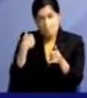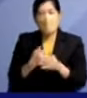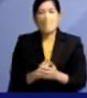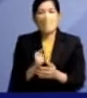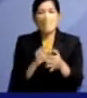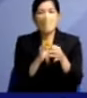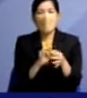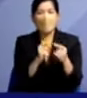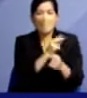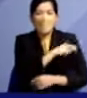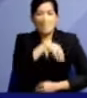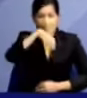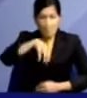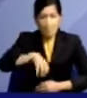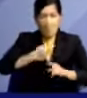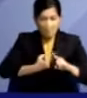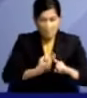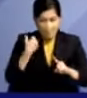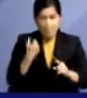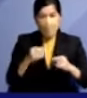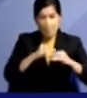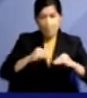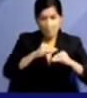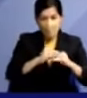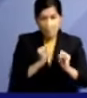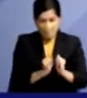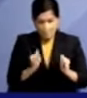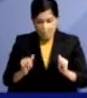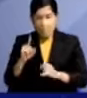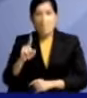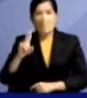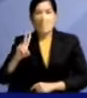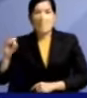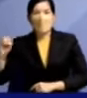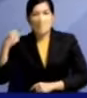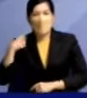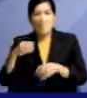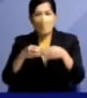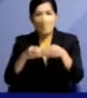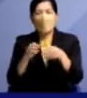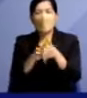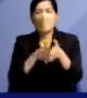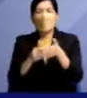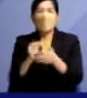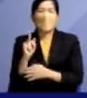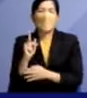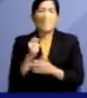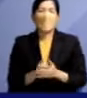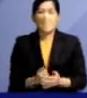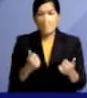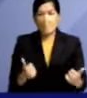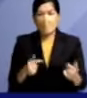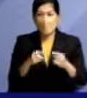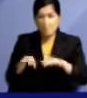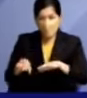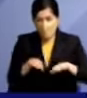ในส่วนของโรงพยาบาลสนามเพิ่มอีก120เตียงครับเพื่อรองรับผู้ป่วยกลุ่มสีเขียวนะครับตอนนี้เนี่ยเขาบอกว่าพร้อม